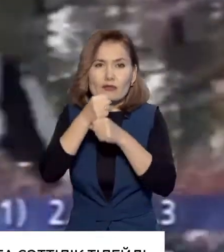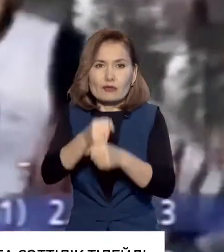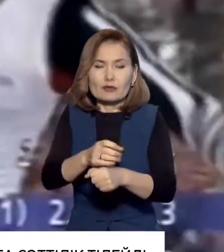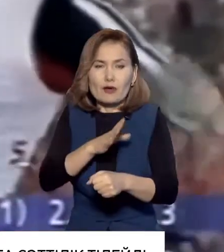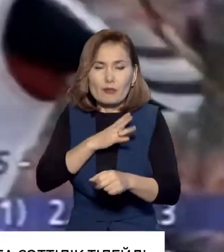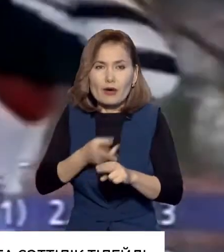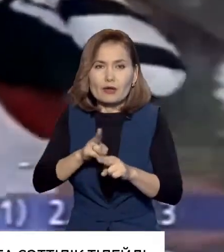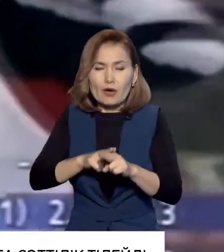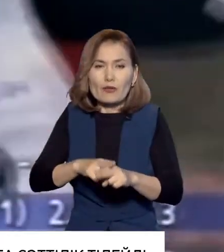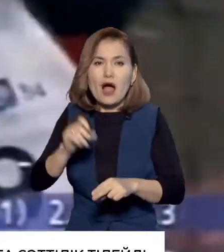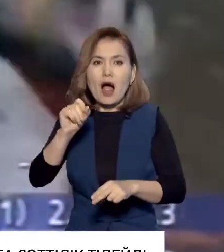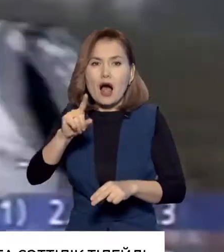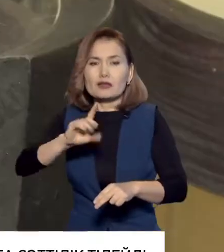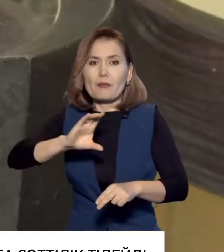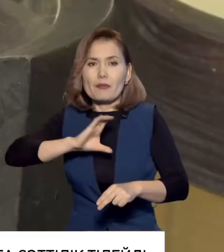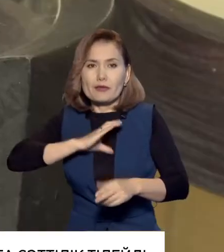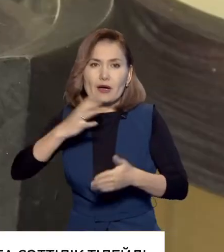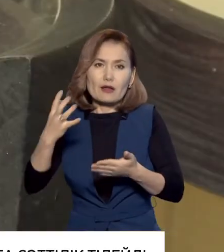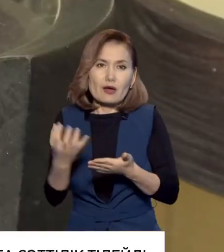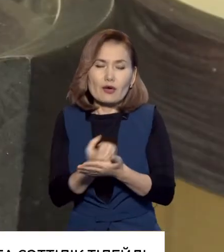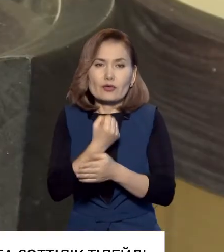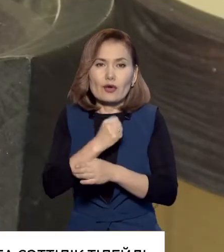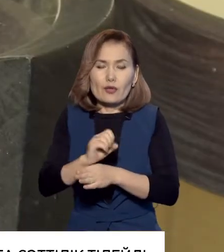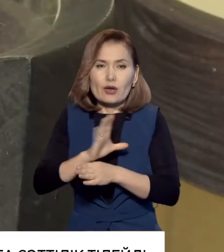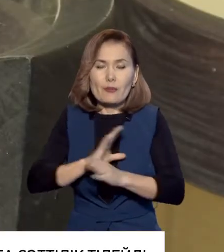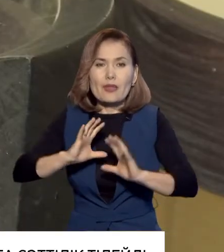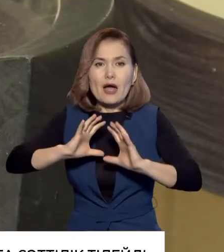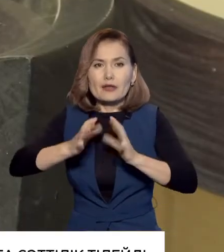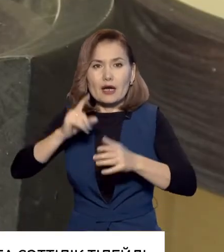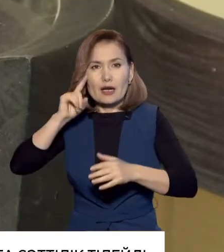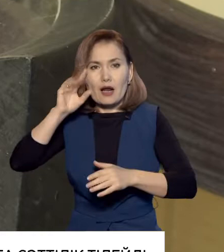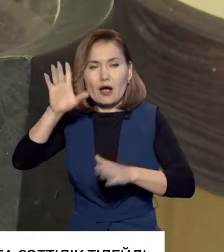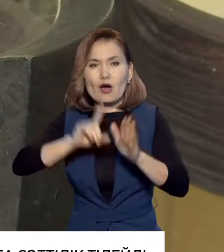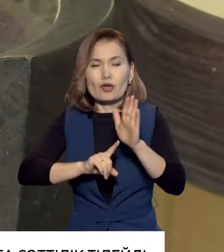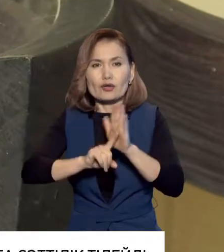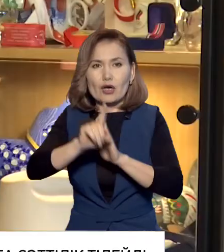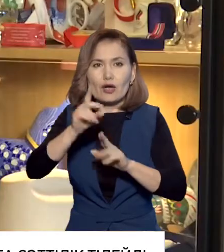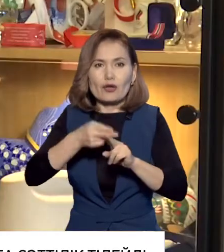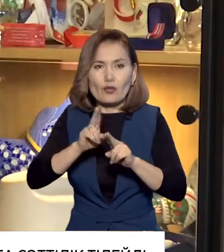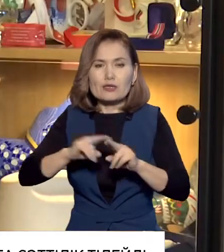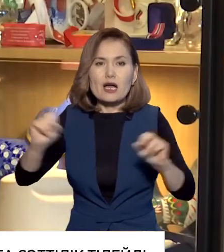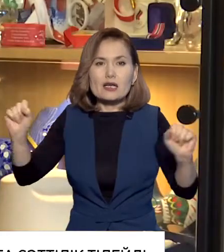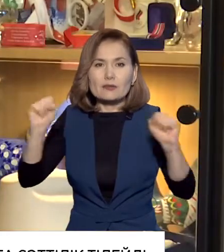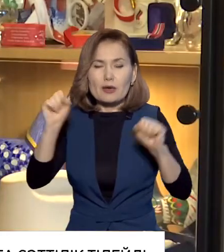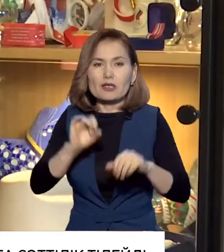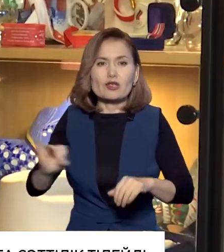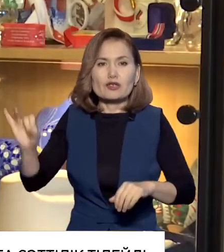салды. Өзін елін төрткүл дүниеге танымал еткен тарихи сәт чемпионның көз алдында.